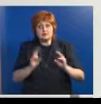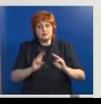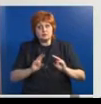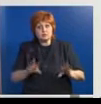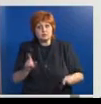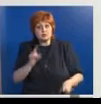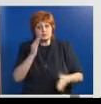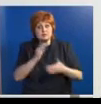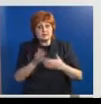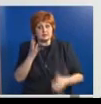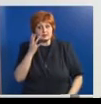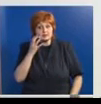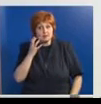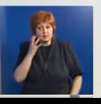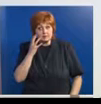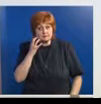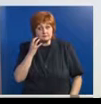что касается яблок,